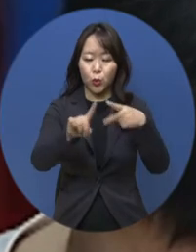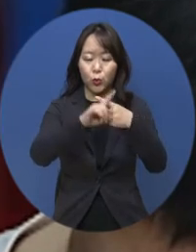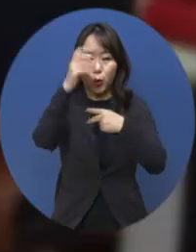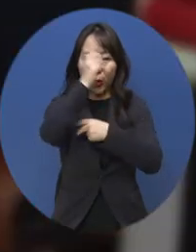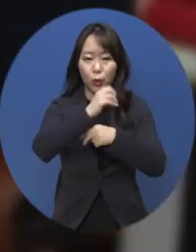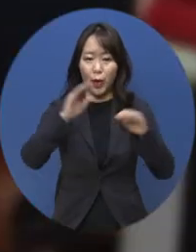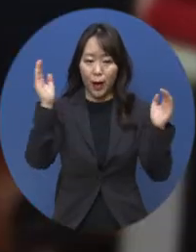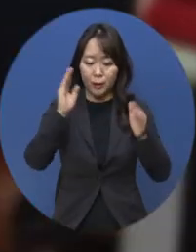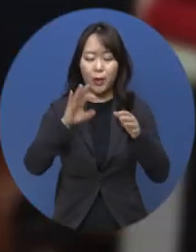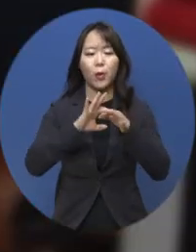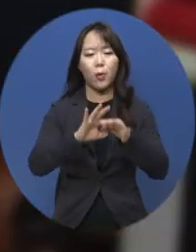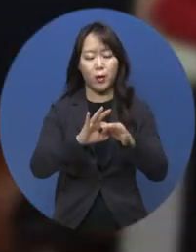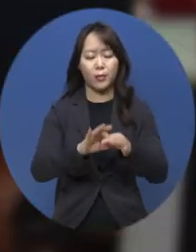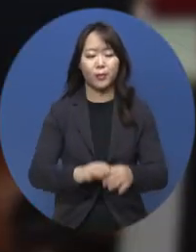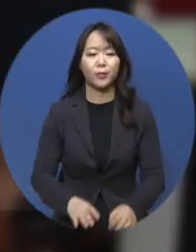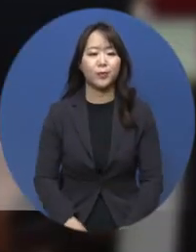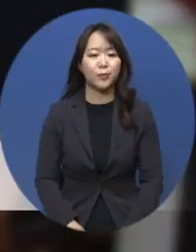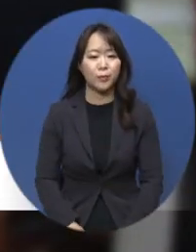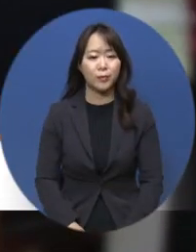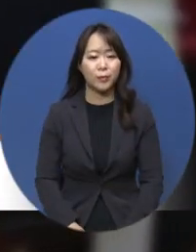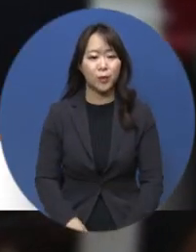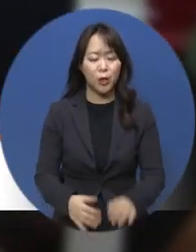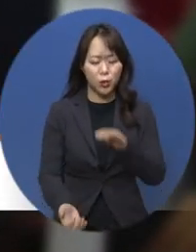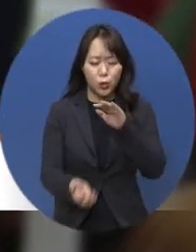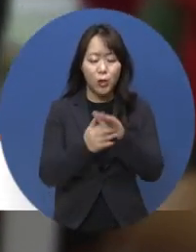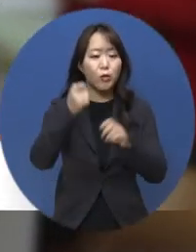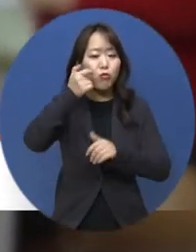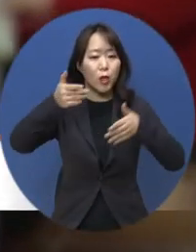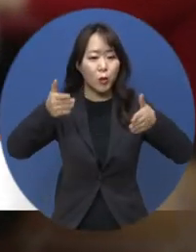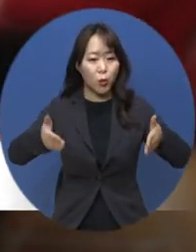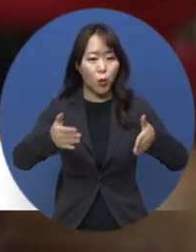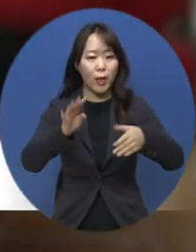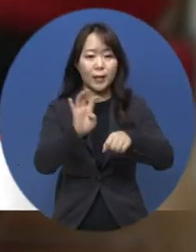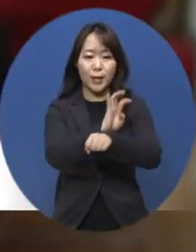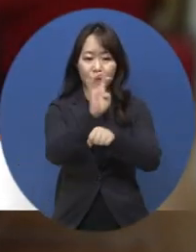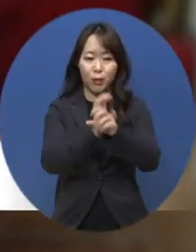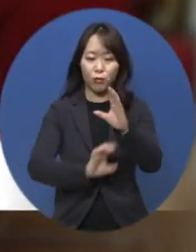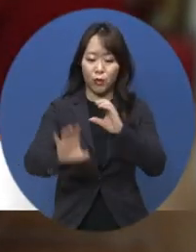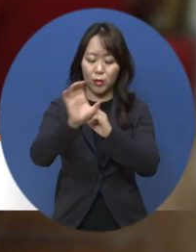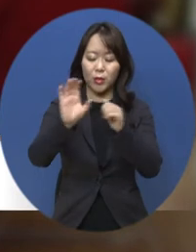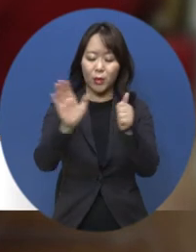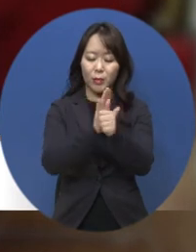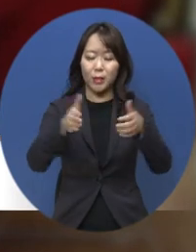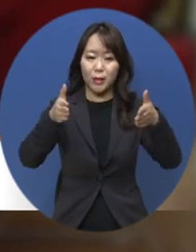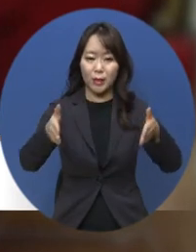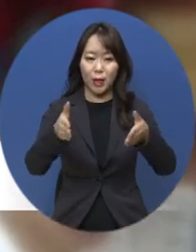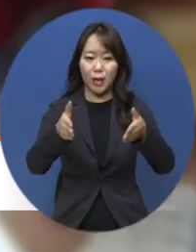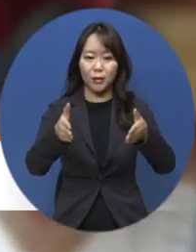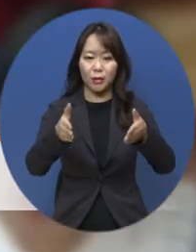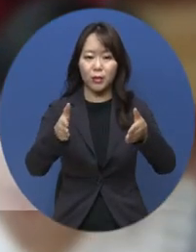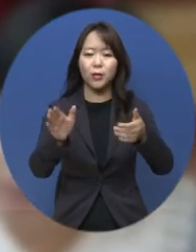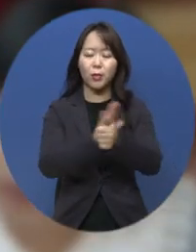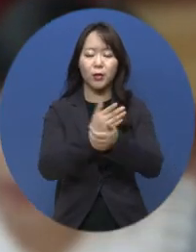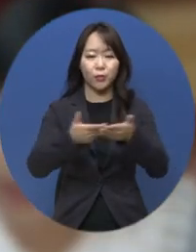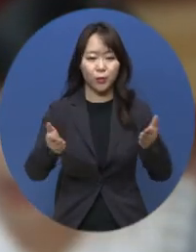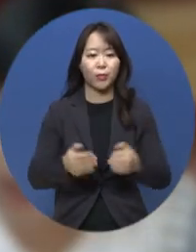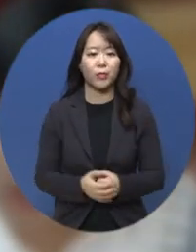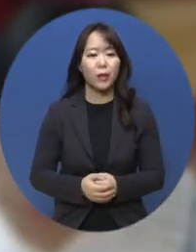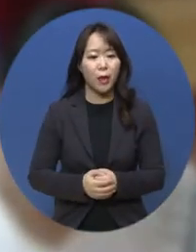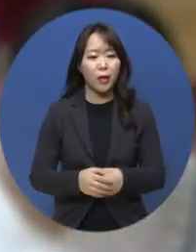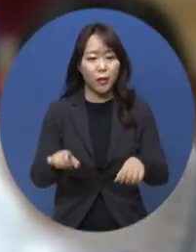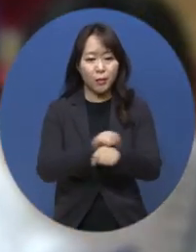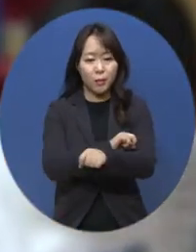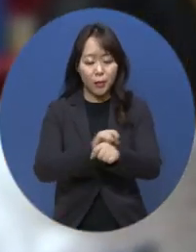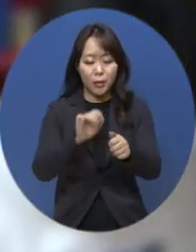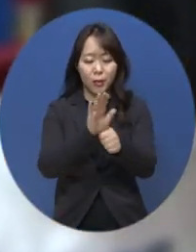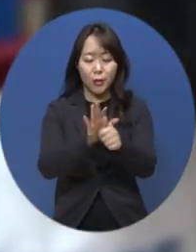고 재학생 의 대상으로 진행되며 최대 6개월간 월 40시간 에 추가해 서비스 시간을 제공합니다 특별지원